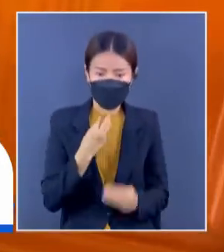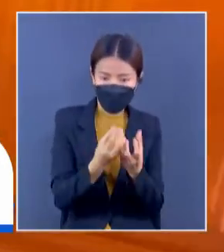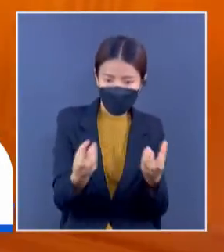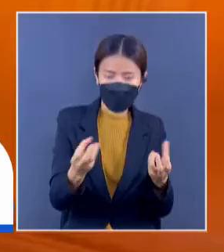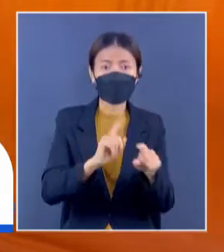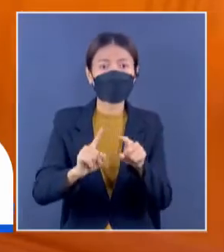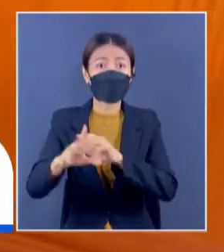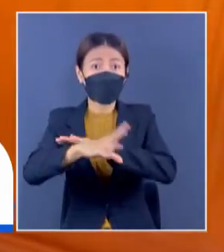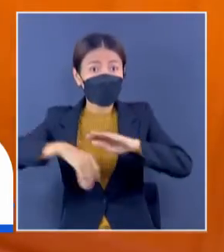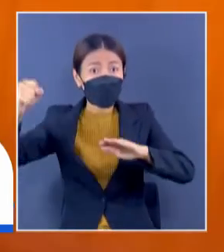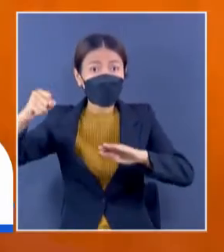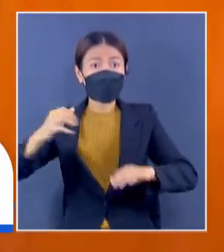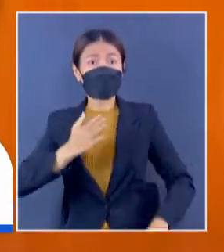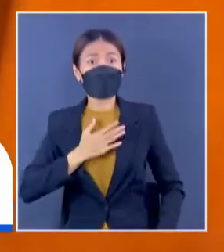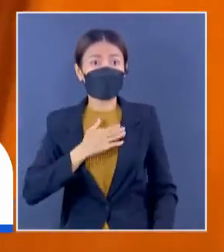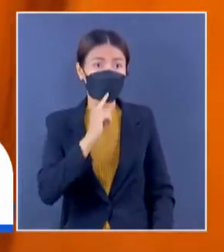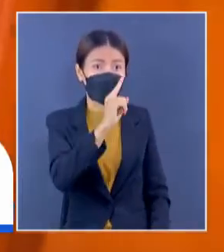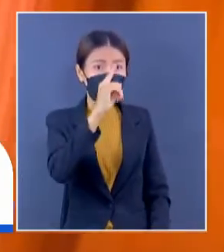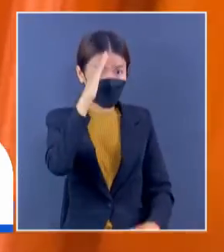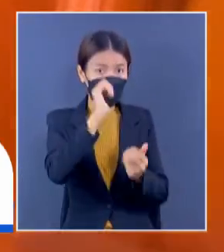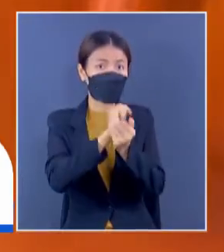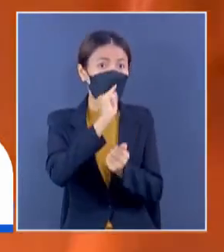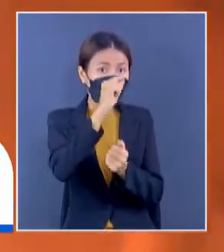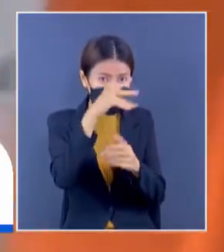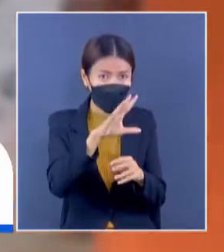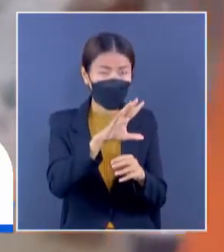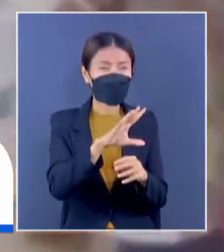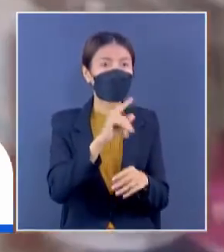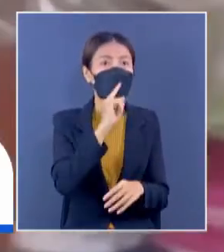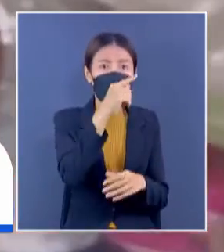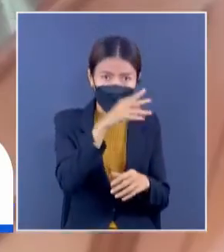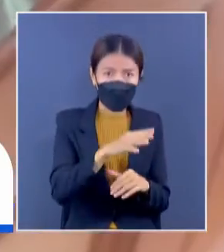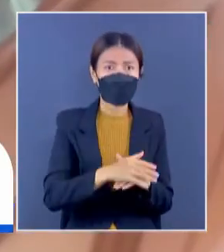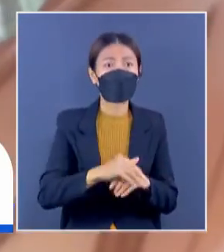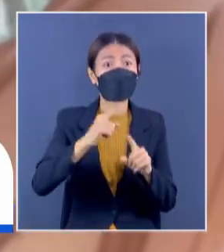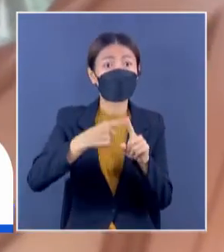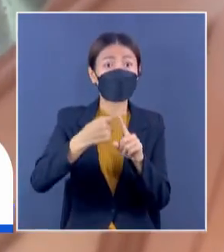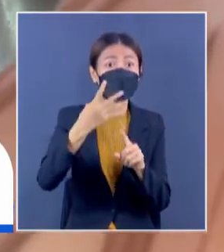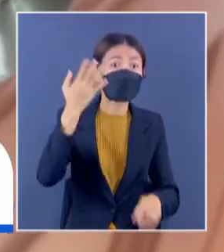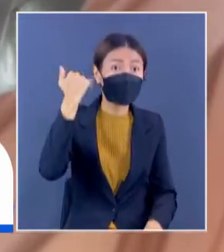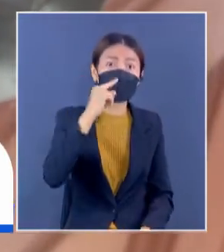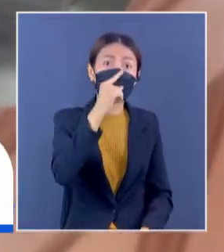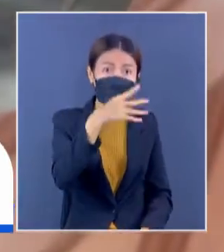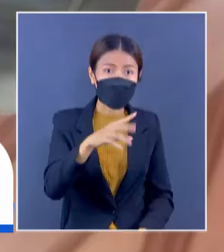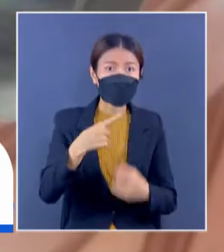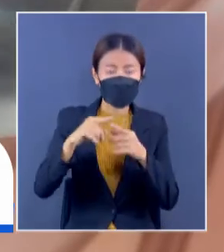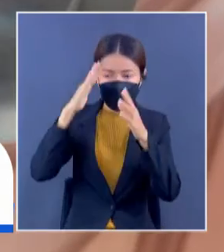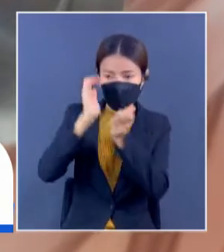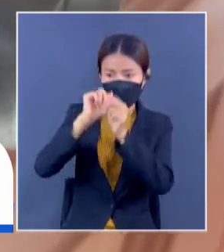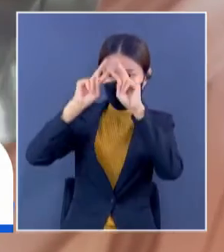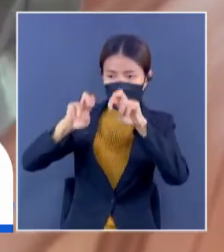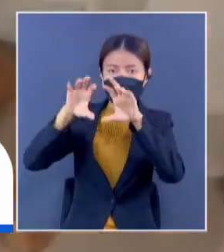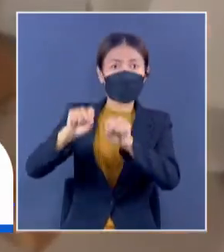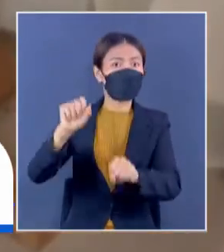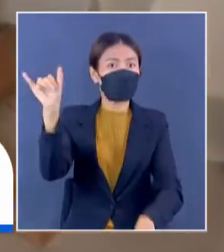แล้วเขาก็ไปแจ้งความที่สภ.เมืองกาญจนบุรีแล้วครั้งนั้นแจ้งแล้วนะคะช่วงเมษาแต่ยังจับใครไม่ได้จ